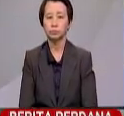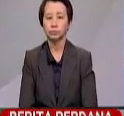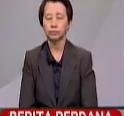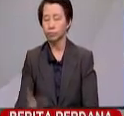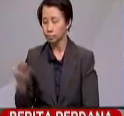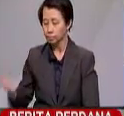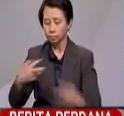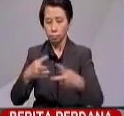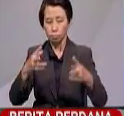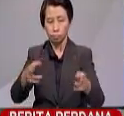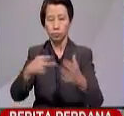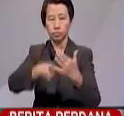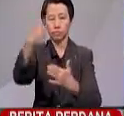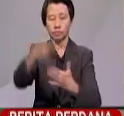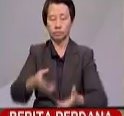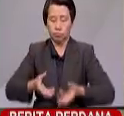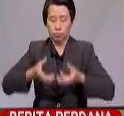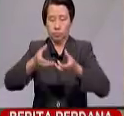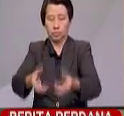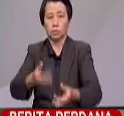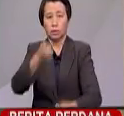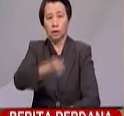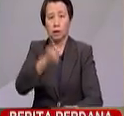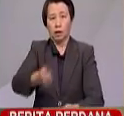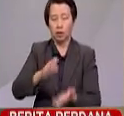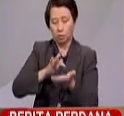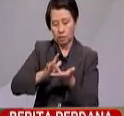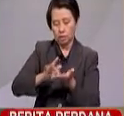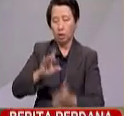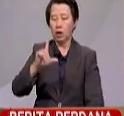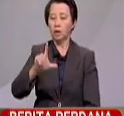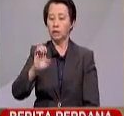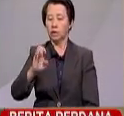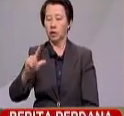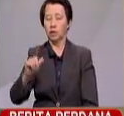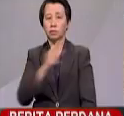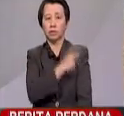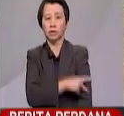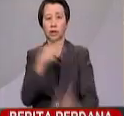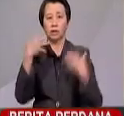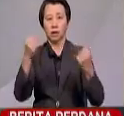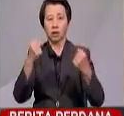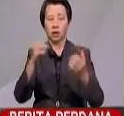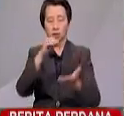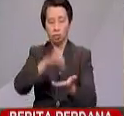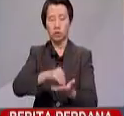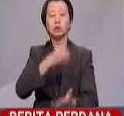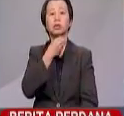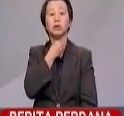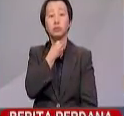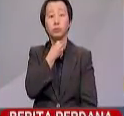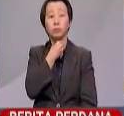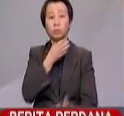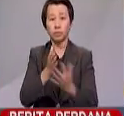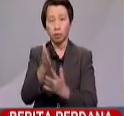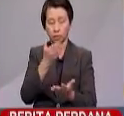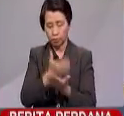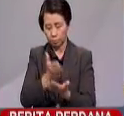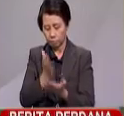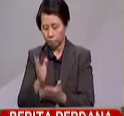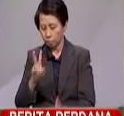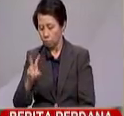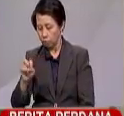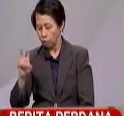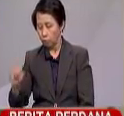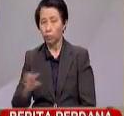Beliau merasmikan program penyerahan alat perubatan lega kepada Klinik Kesihatan Gunung Rapat di Ipoh. Menerusi belanjawan